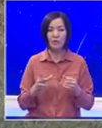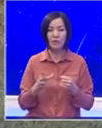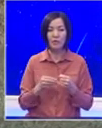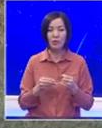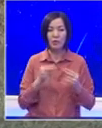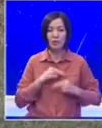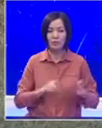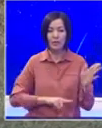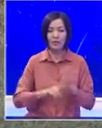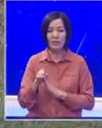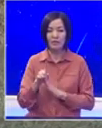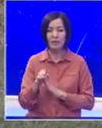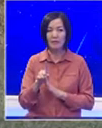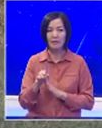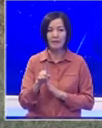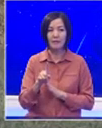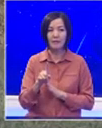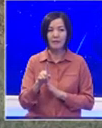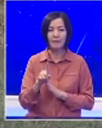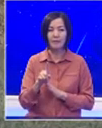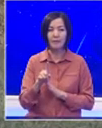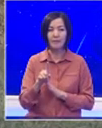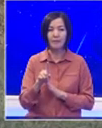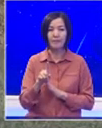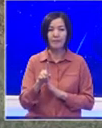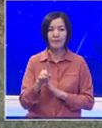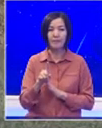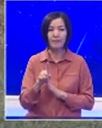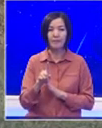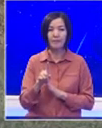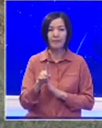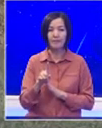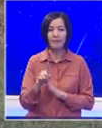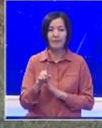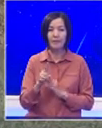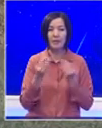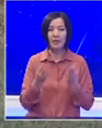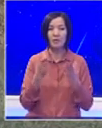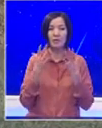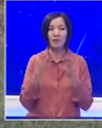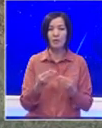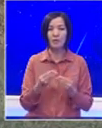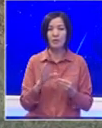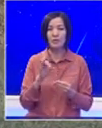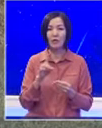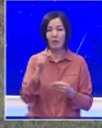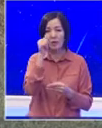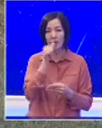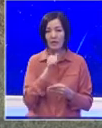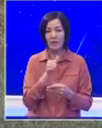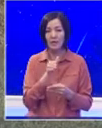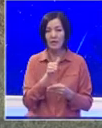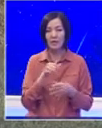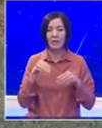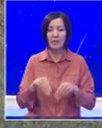басталып, мына парник дейміз, ең бірінші сол жұмыстар басталды. Мына қазір мына сәуір айы болды,